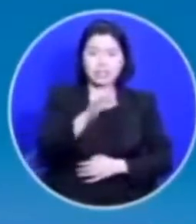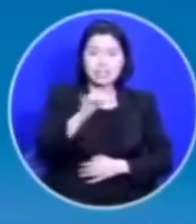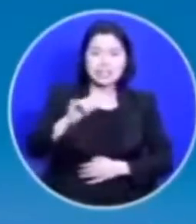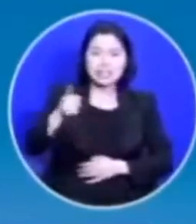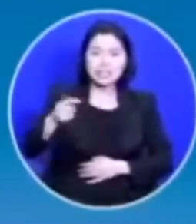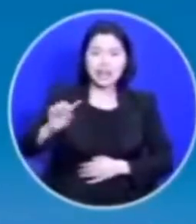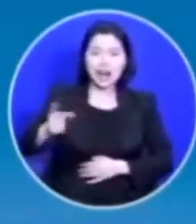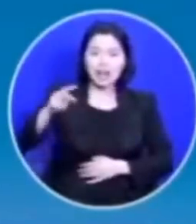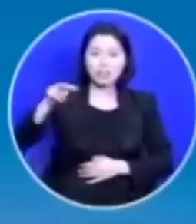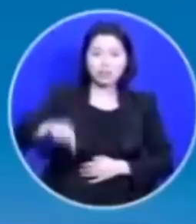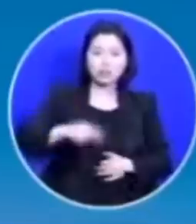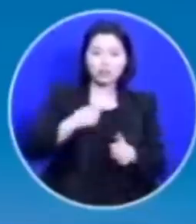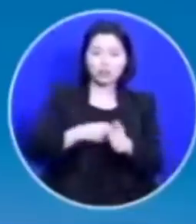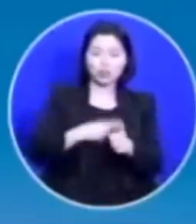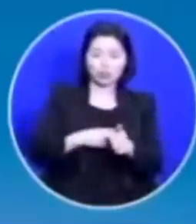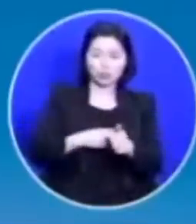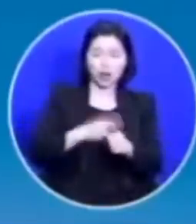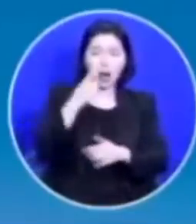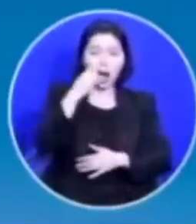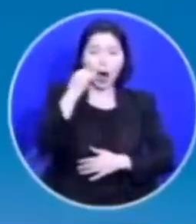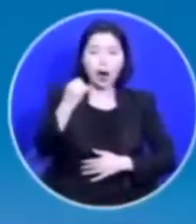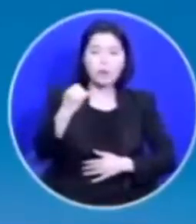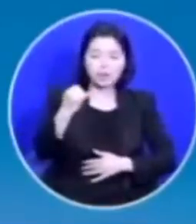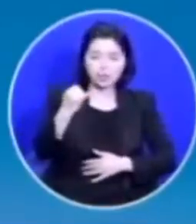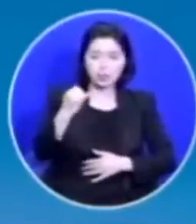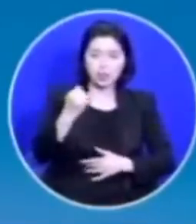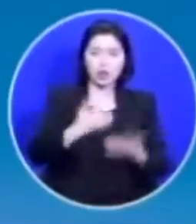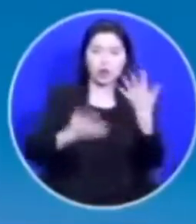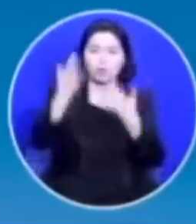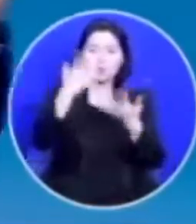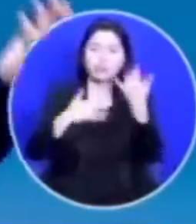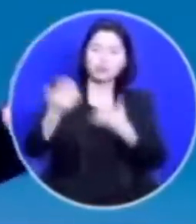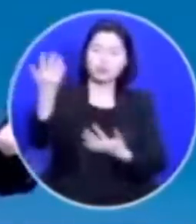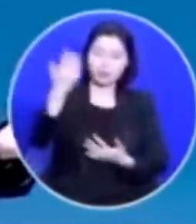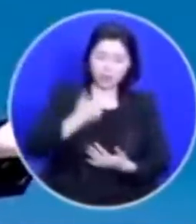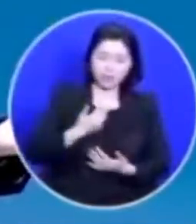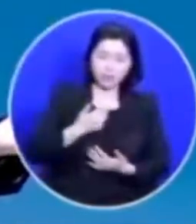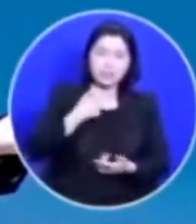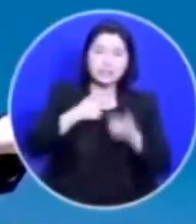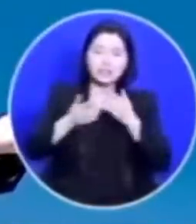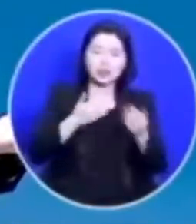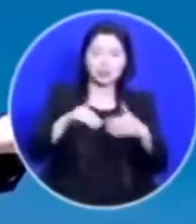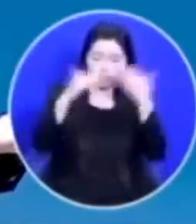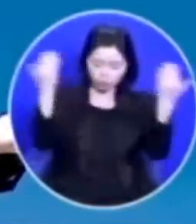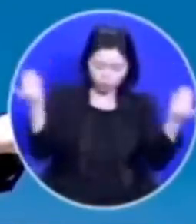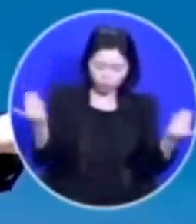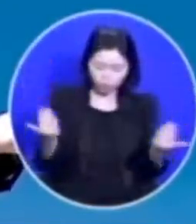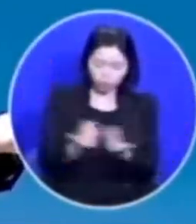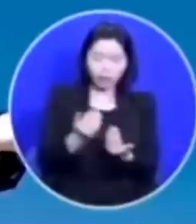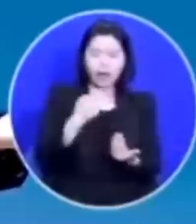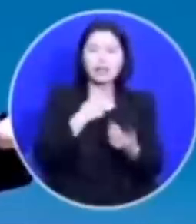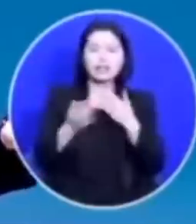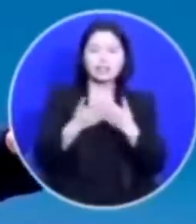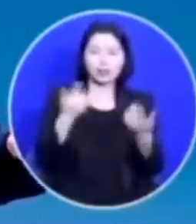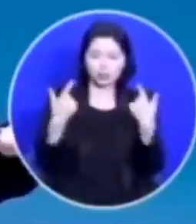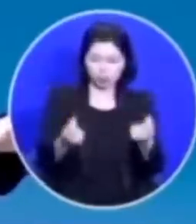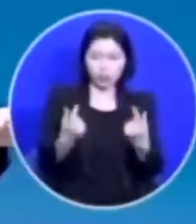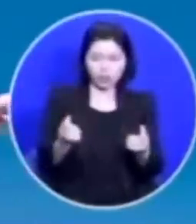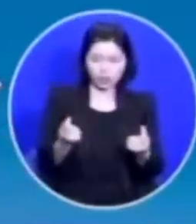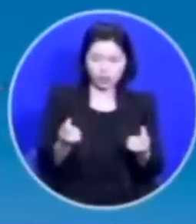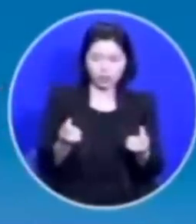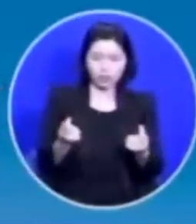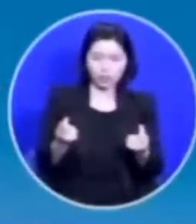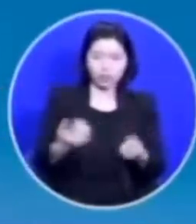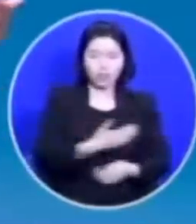어머님의 불을 받은 체험은 우리 모두가 다 받은 체험이 에요 여러분